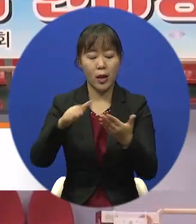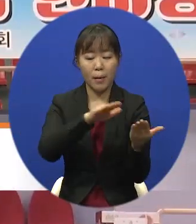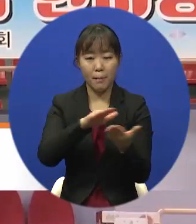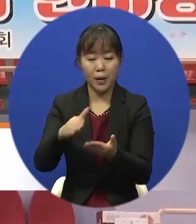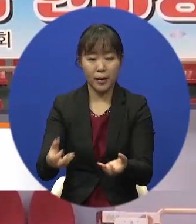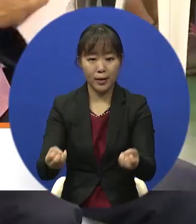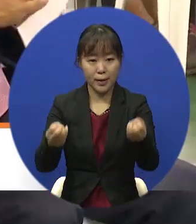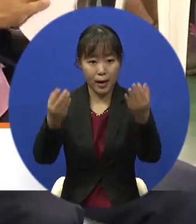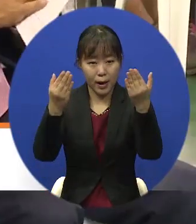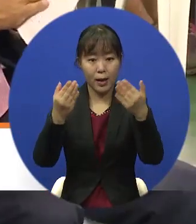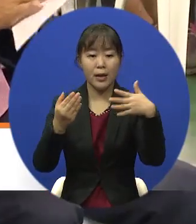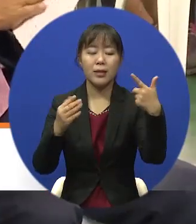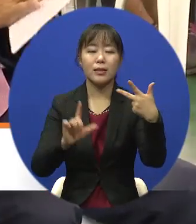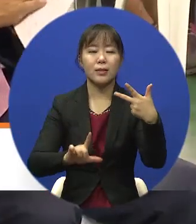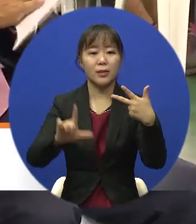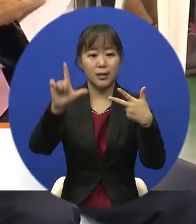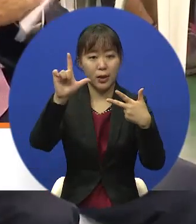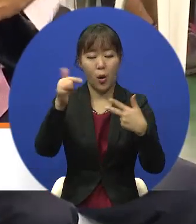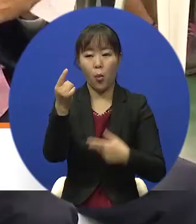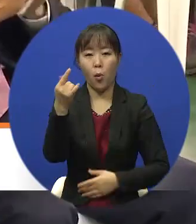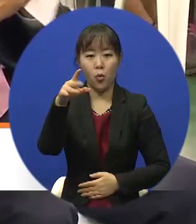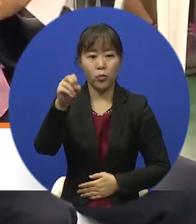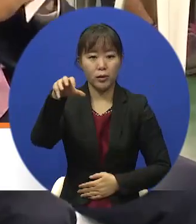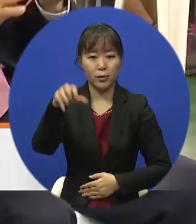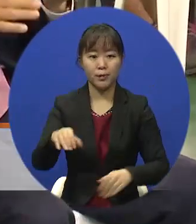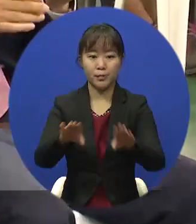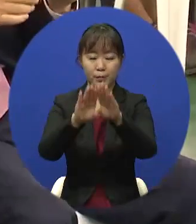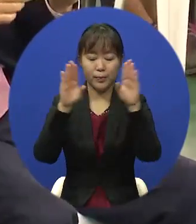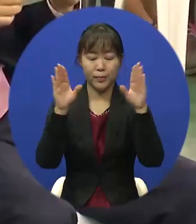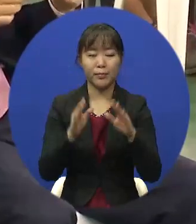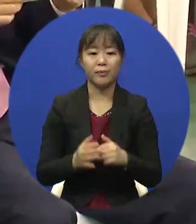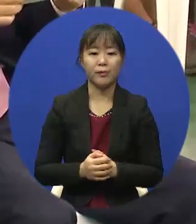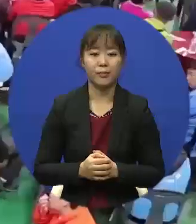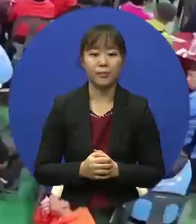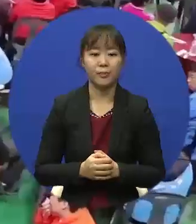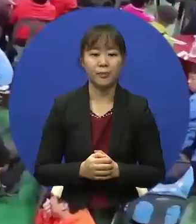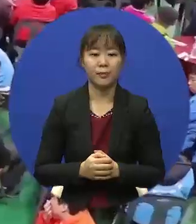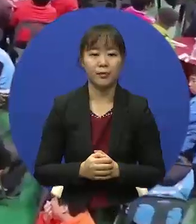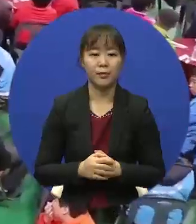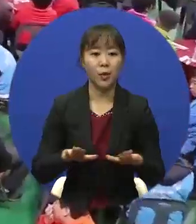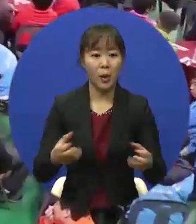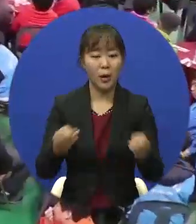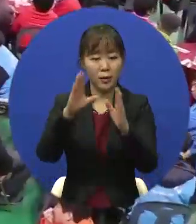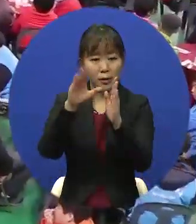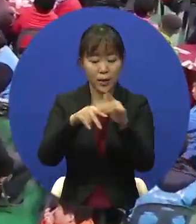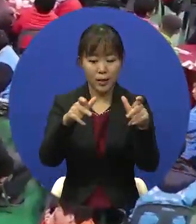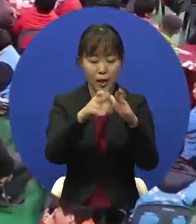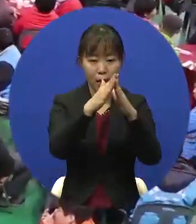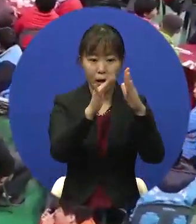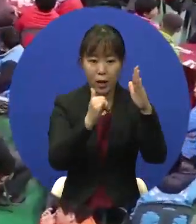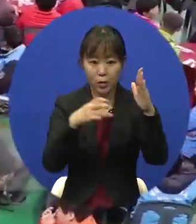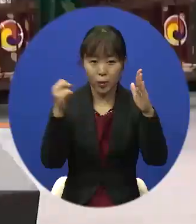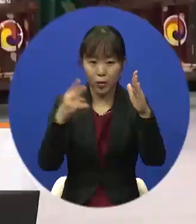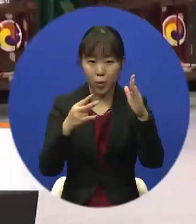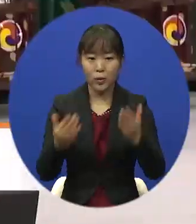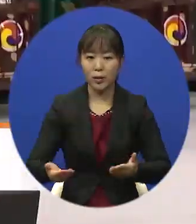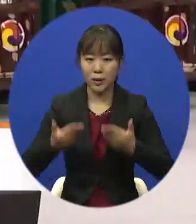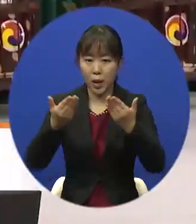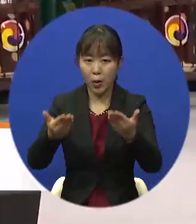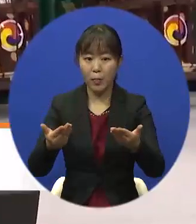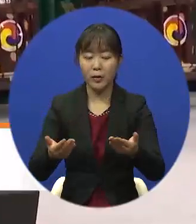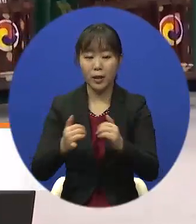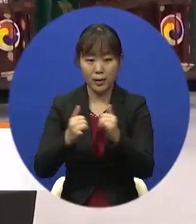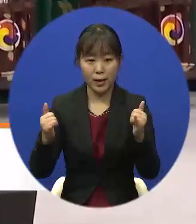행사가 7일 고흥군 파령체육관에서 열렸습니다. 이번 행사에는 장애인 가족과 자원봉사자